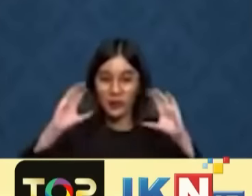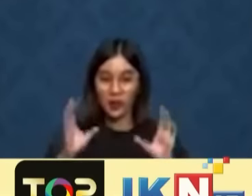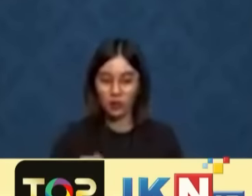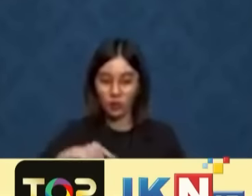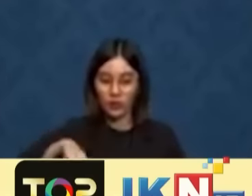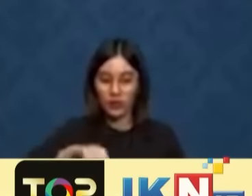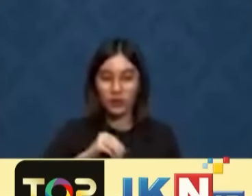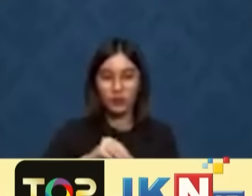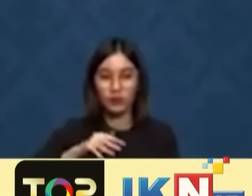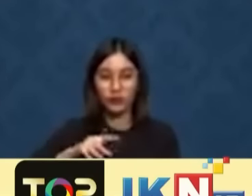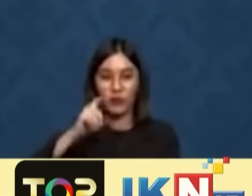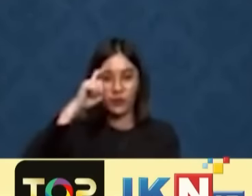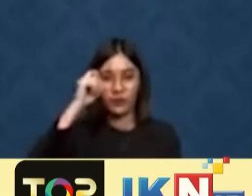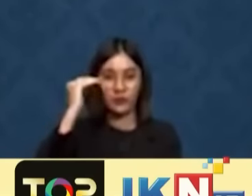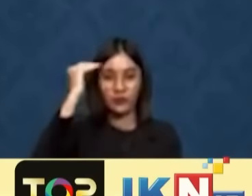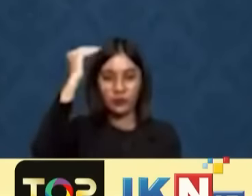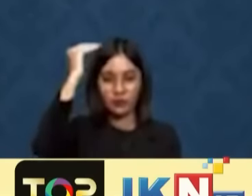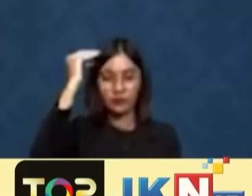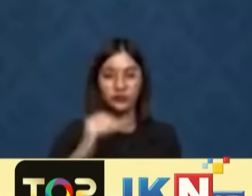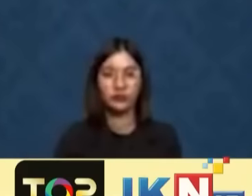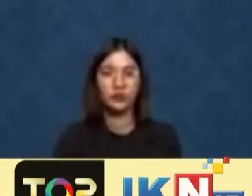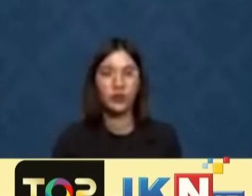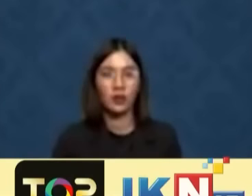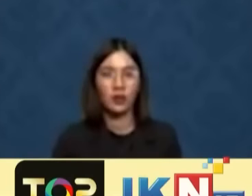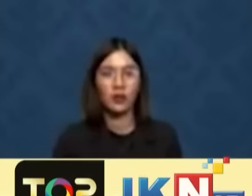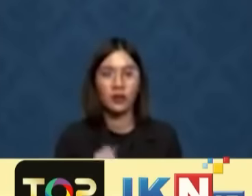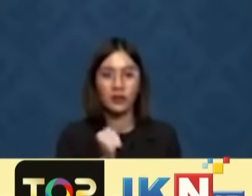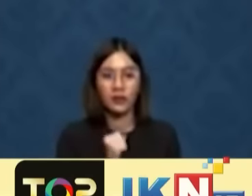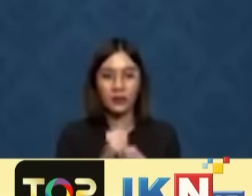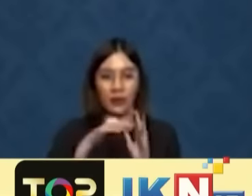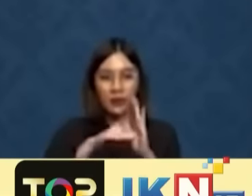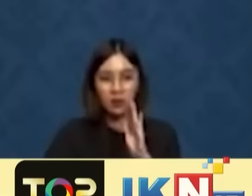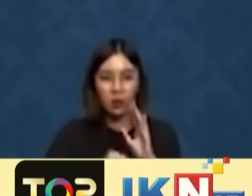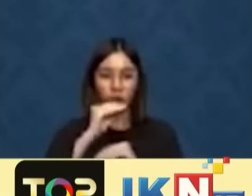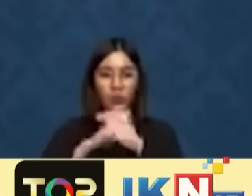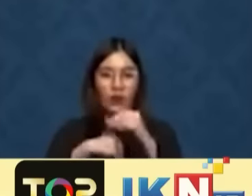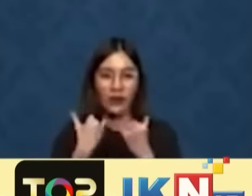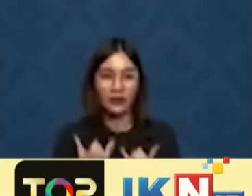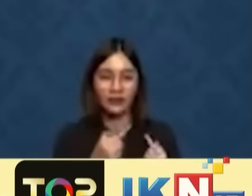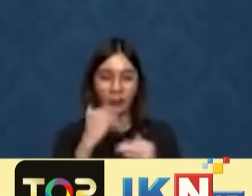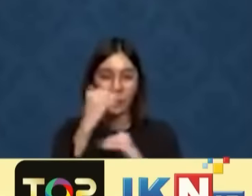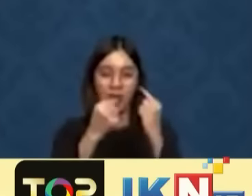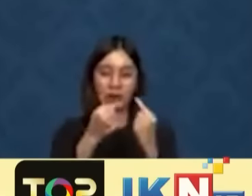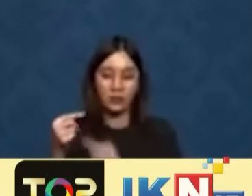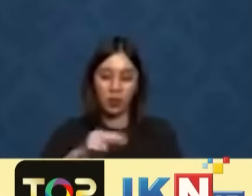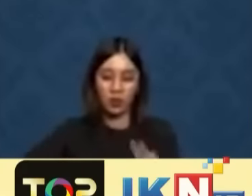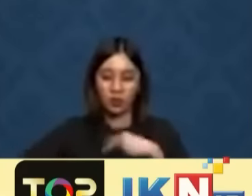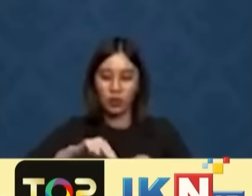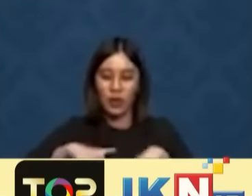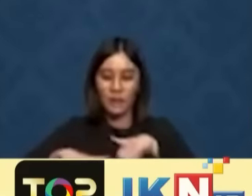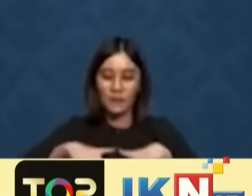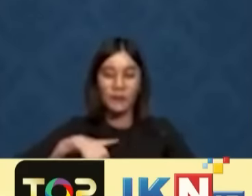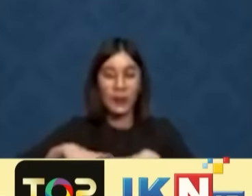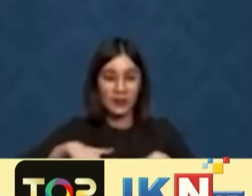ายใต้การนำของท่านเศรษฐาทวีสินนะครับที่ท่านได้ดำเนินการโครงการนี้ต่อนะครับและก็ดูแลพี่น้องประชา